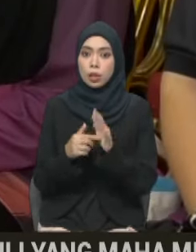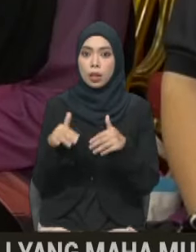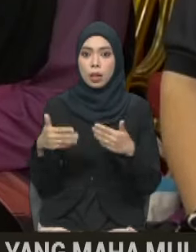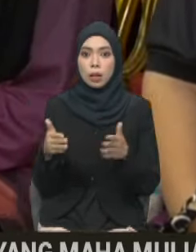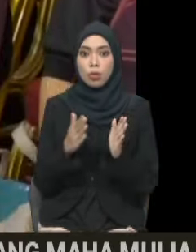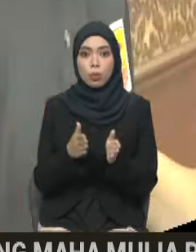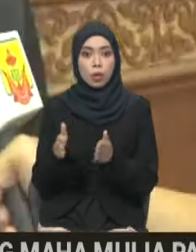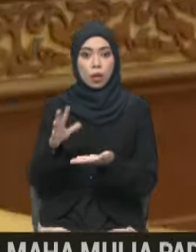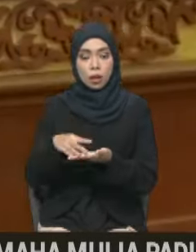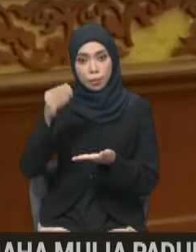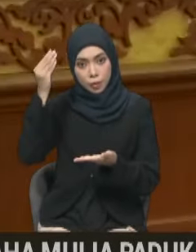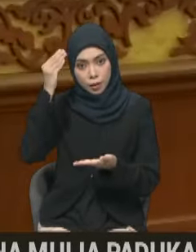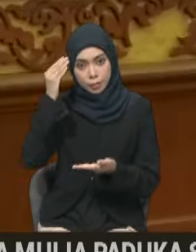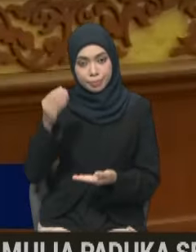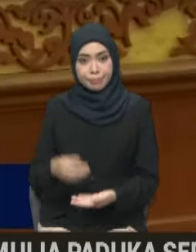tersebut.